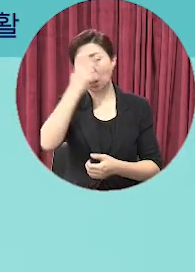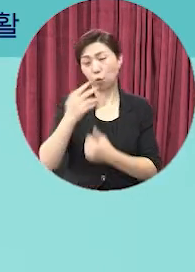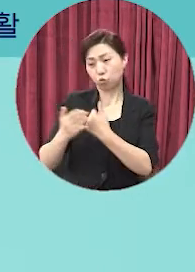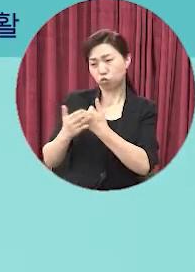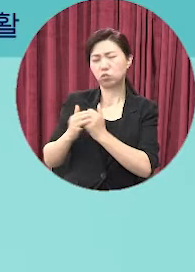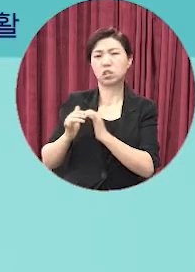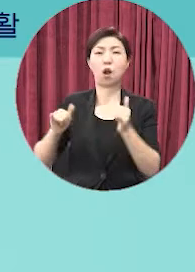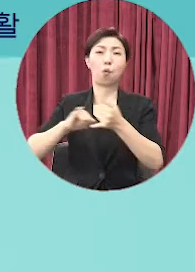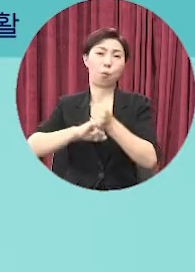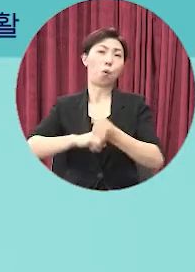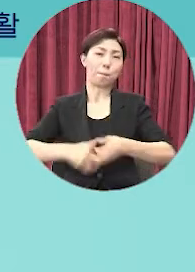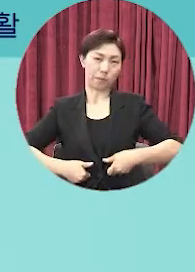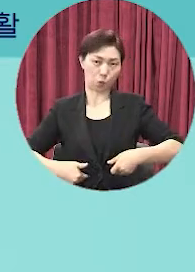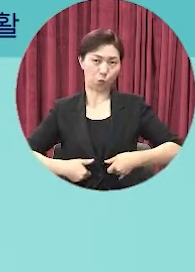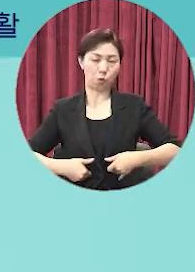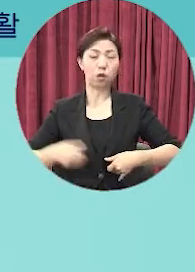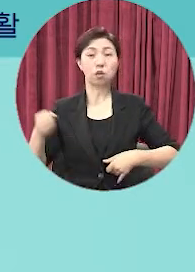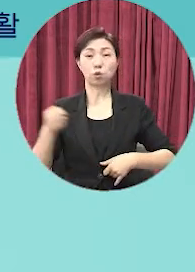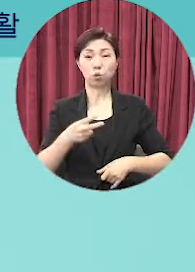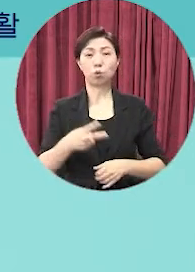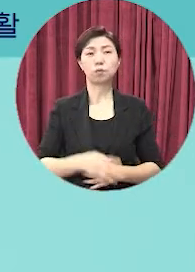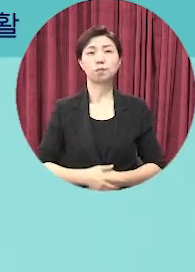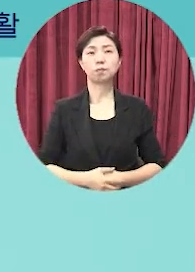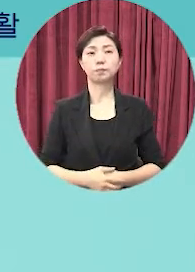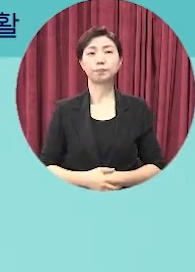많고, 그 다음에 또